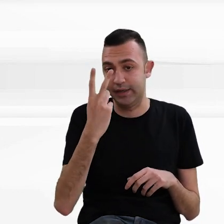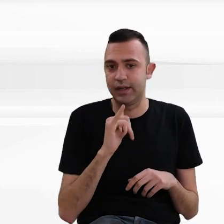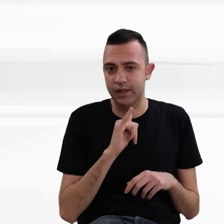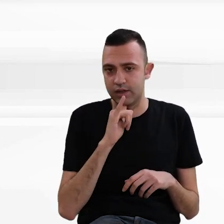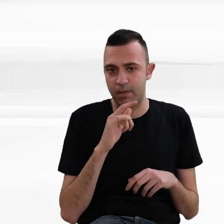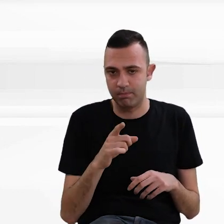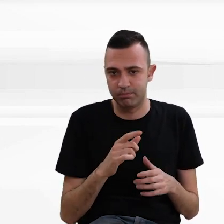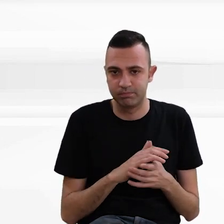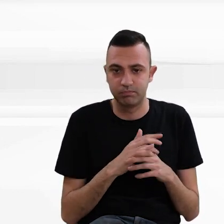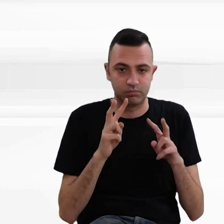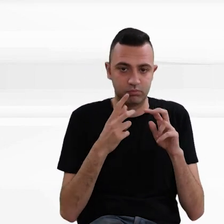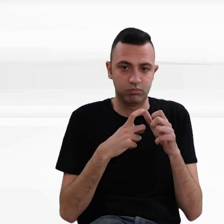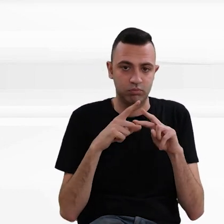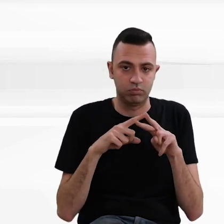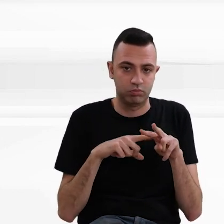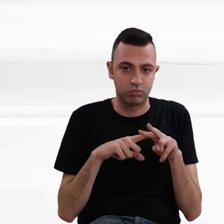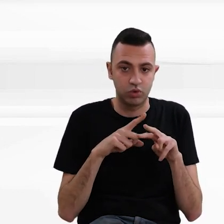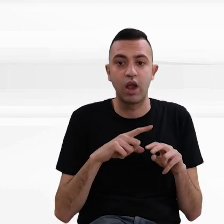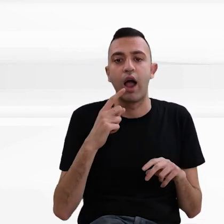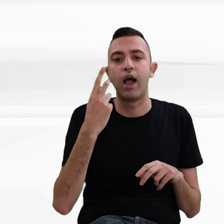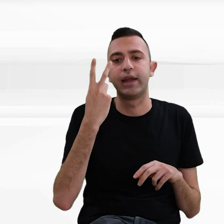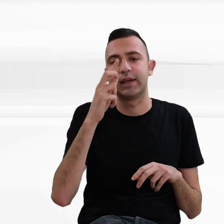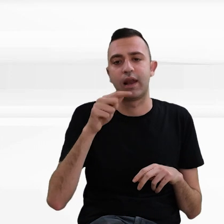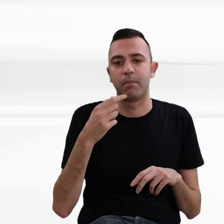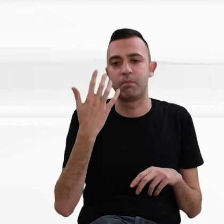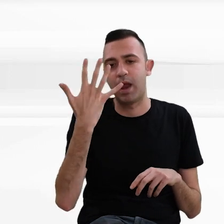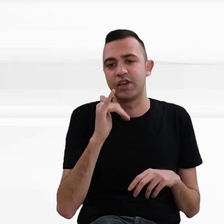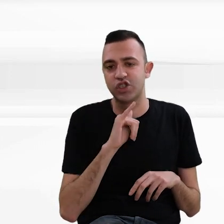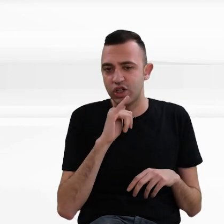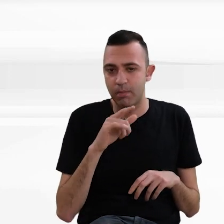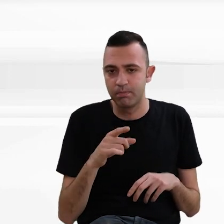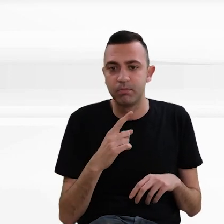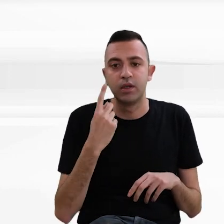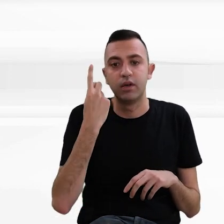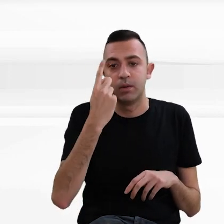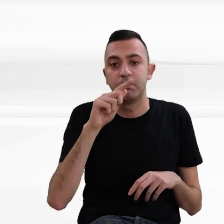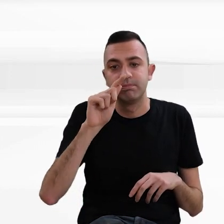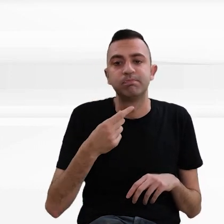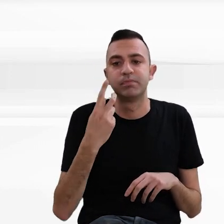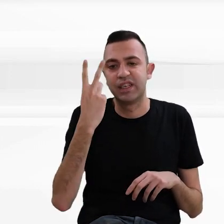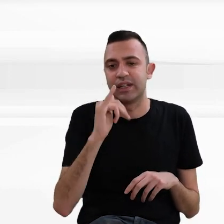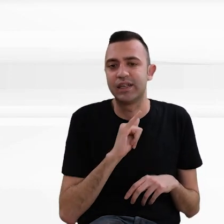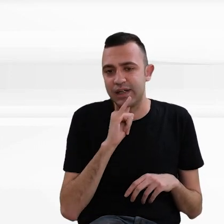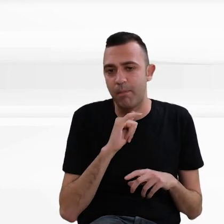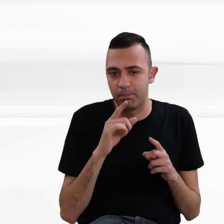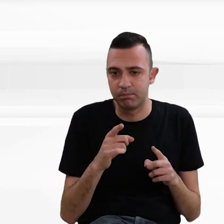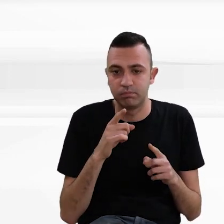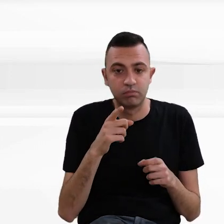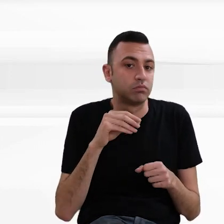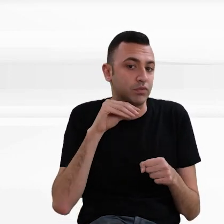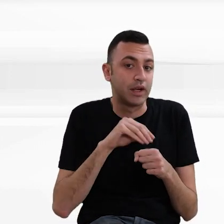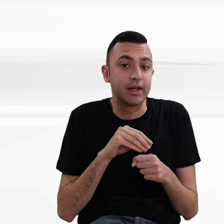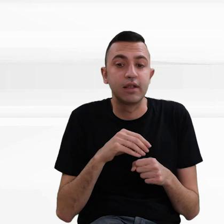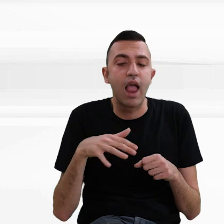gram bu musakka iki tam onda 5 gram ve makarna da bir tam onu iki gram sevgili öğrenciler